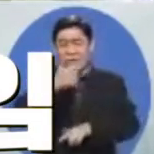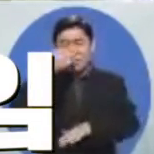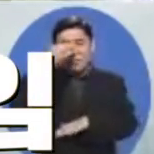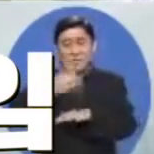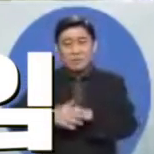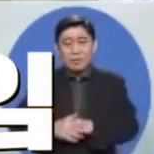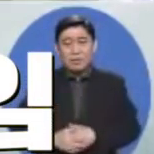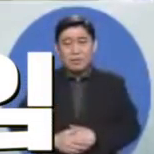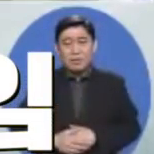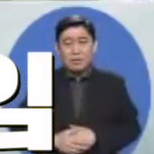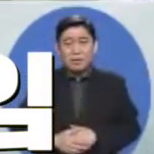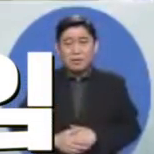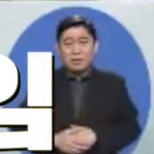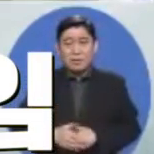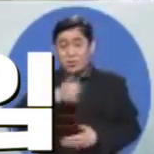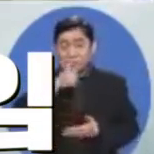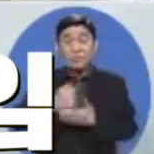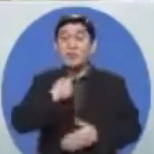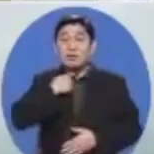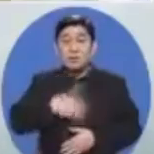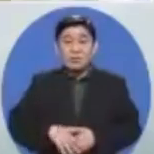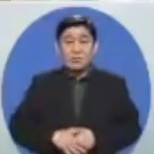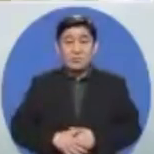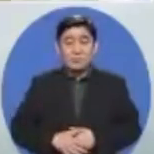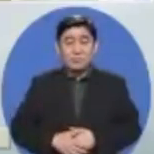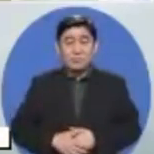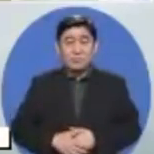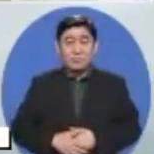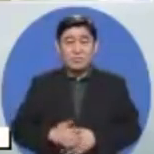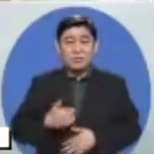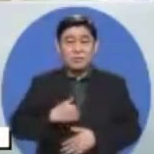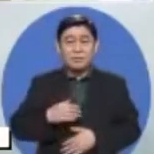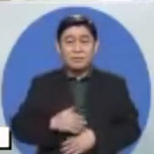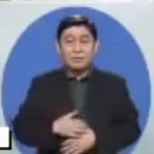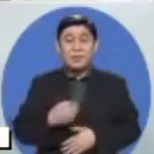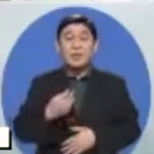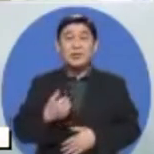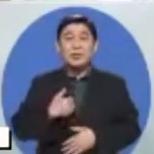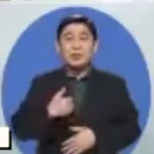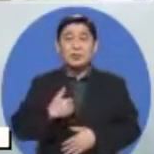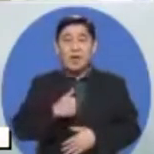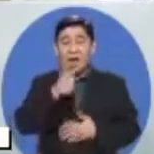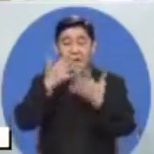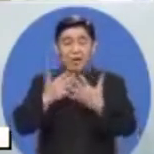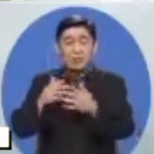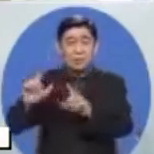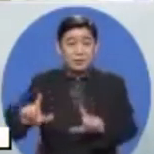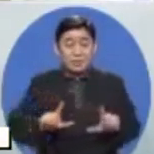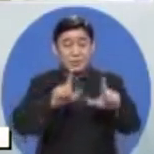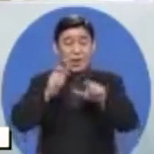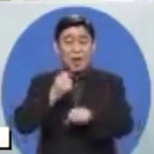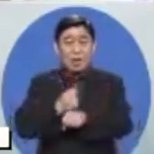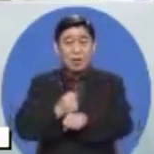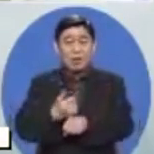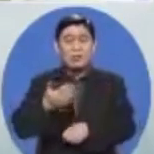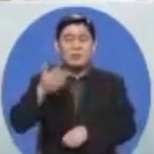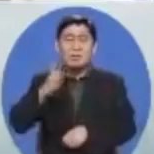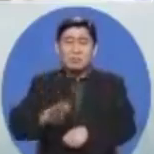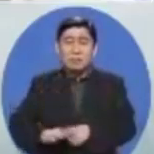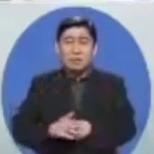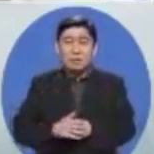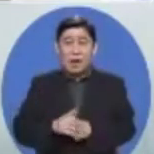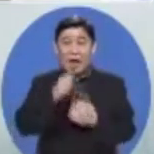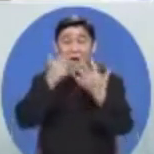미안합니다. 전과 하나도 없습니다. 나도 정의를 위해서 살았습니다. 투옥되고 노동자 생활하고. 그렇게